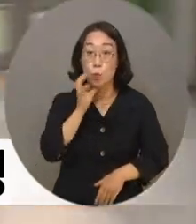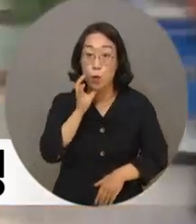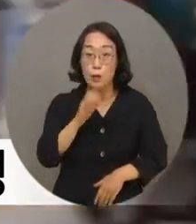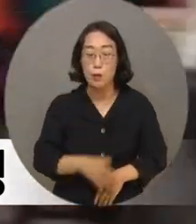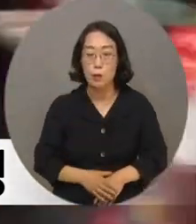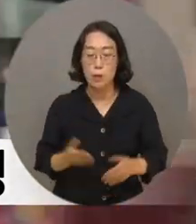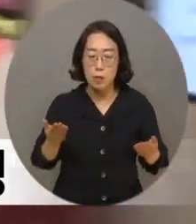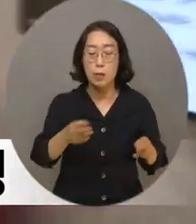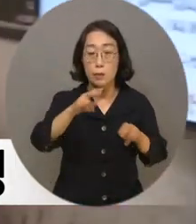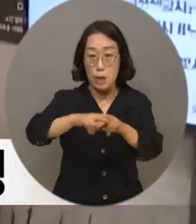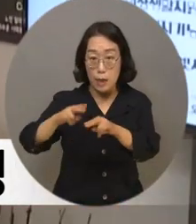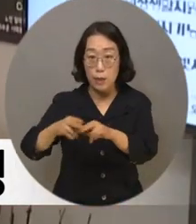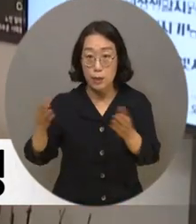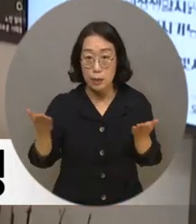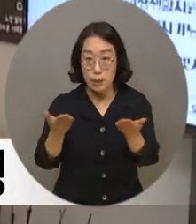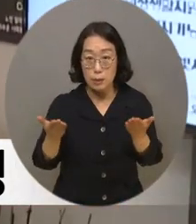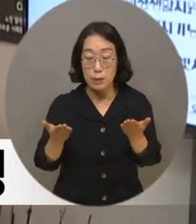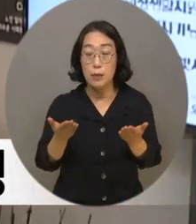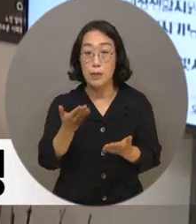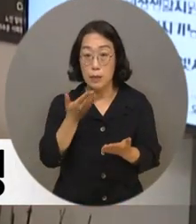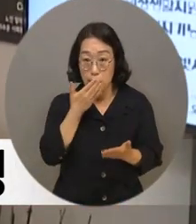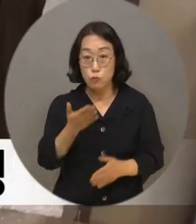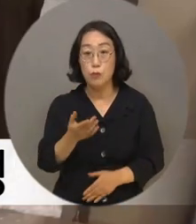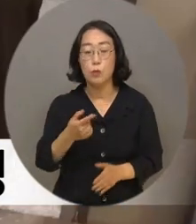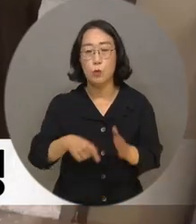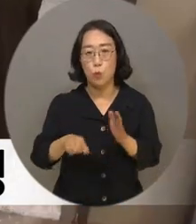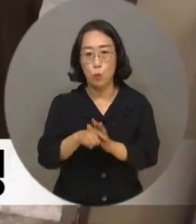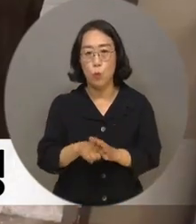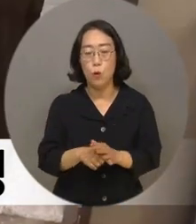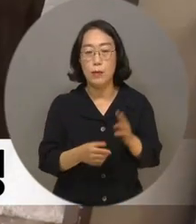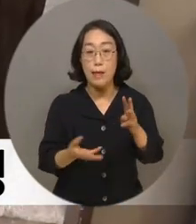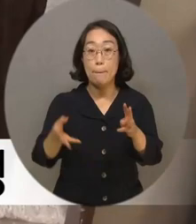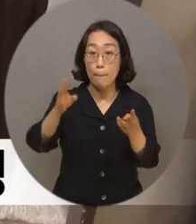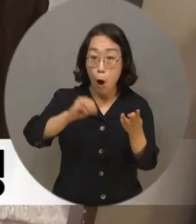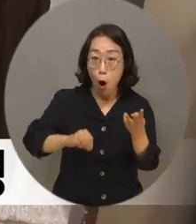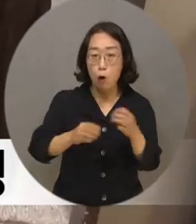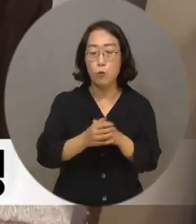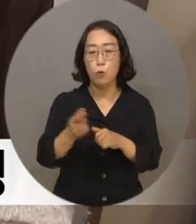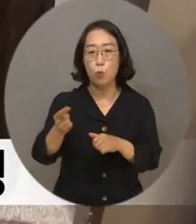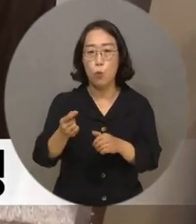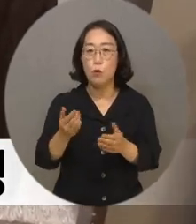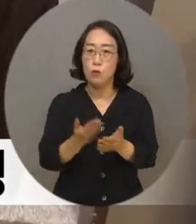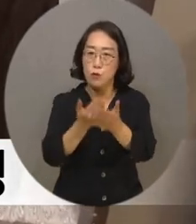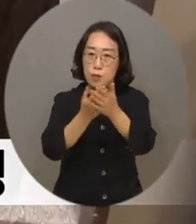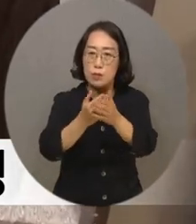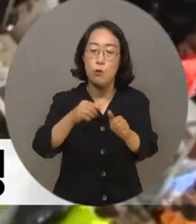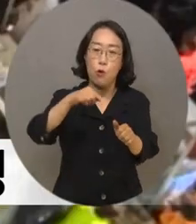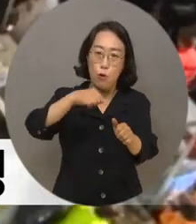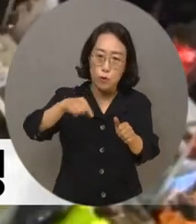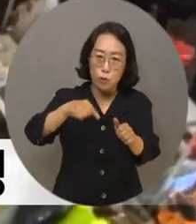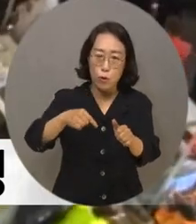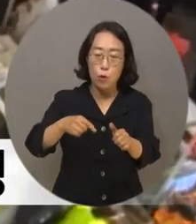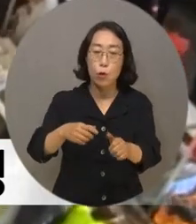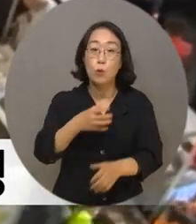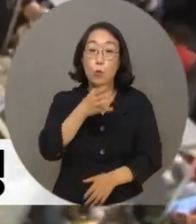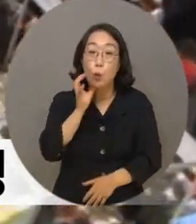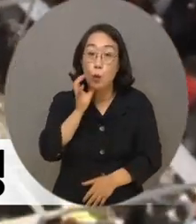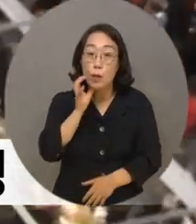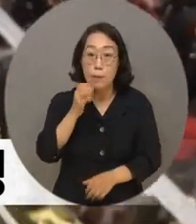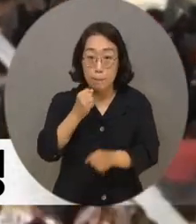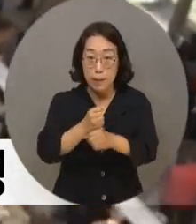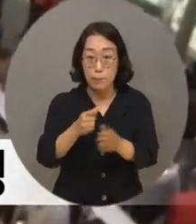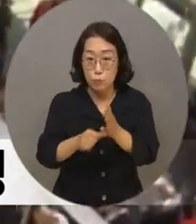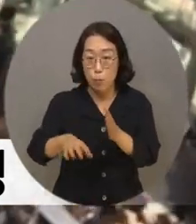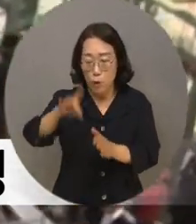발휘할 수 있도록 이들을 고용하는 기업에 최대 3억 원의 사업비와 성장지원 컨설팅, 노인 생산품 우선 구매